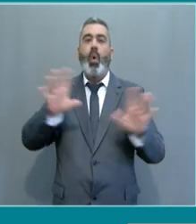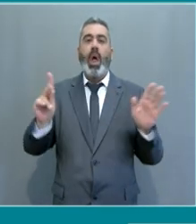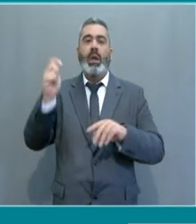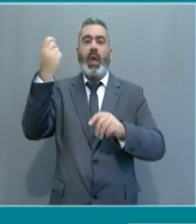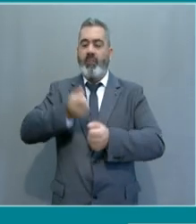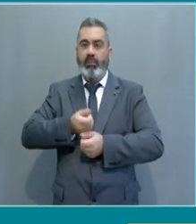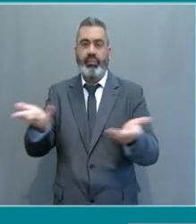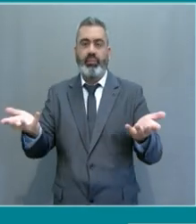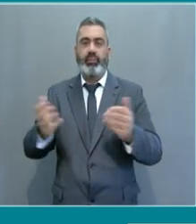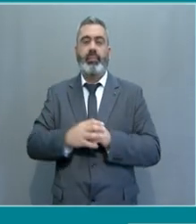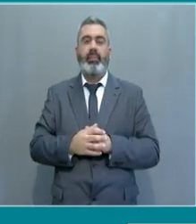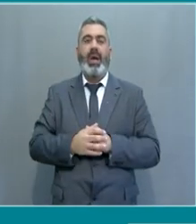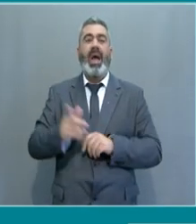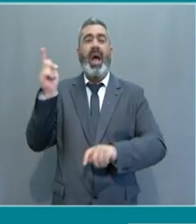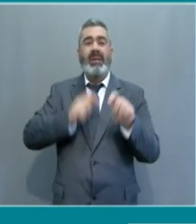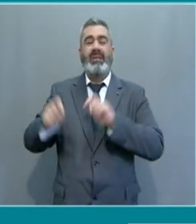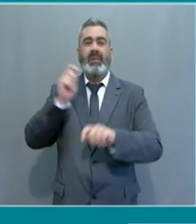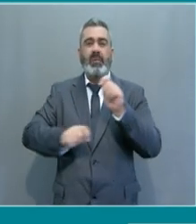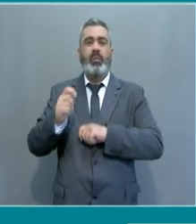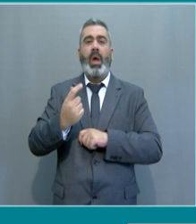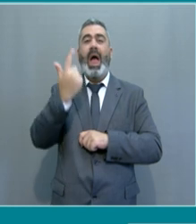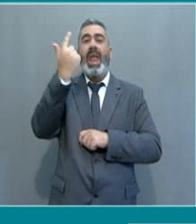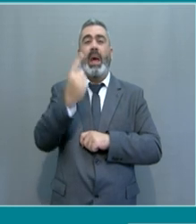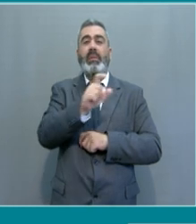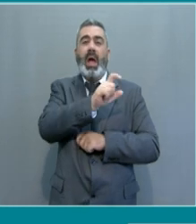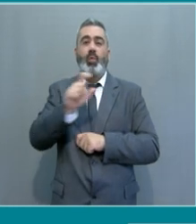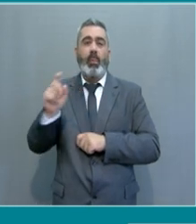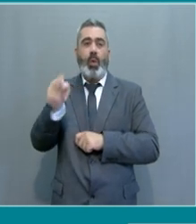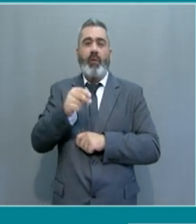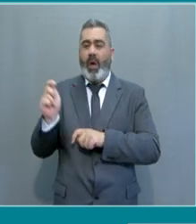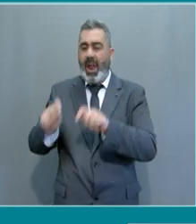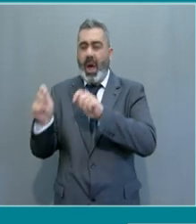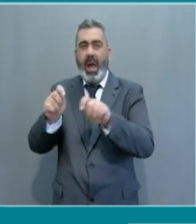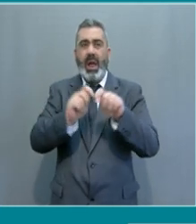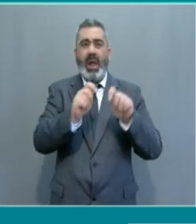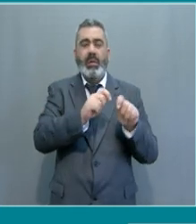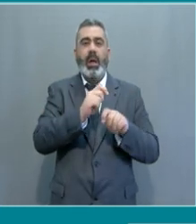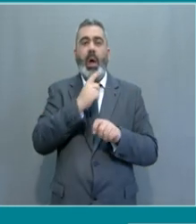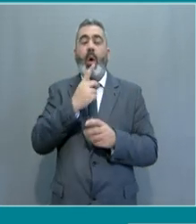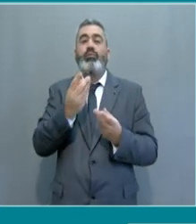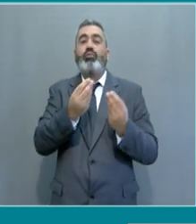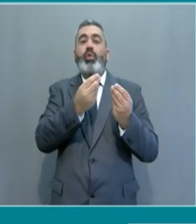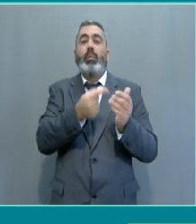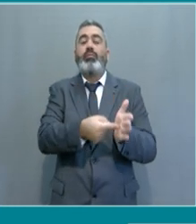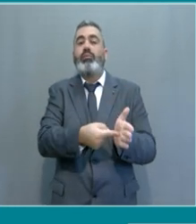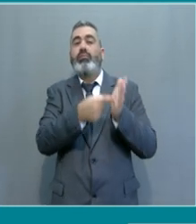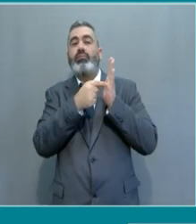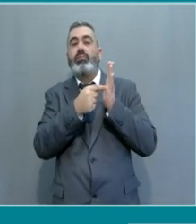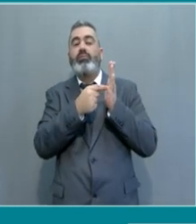ρεύμα. Έργα αξίας 1,5 εκατομμυρίου ευρώ, τα οποία θα πραγματοποιήσουμε καθ' υπόδειξη